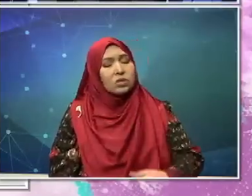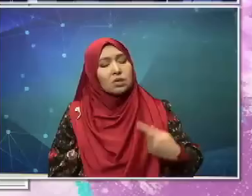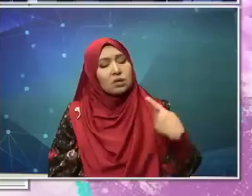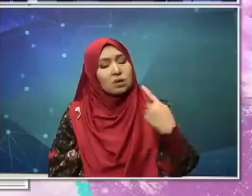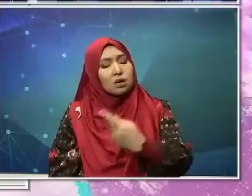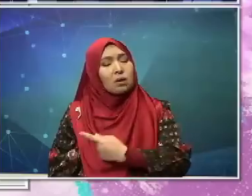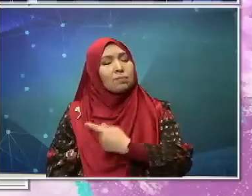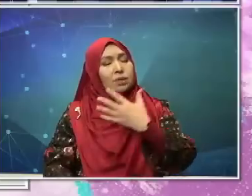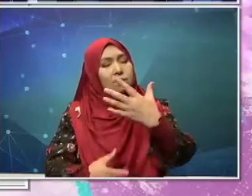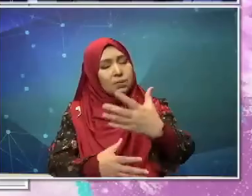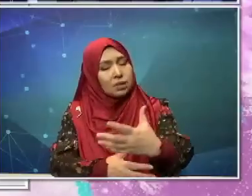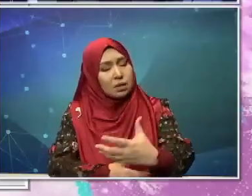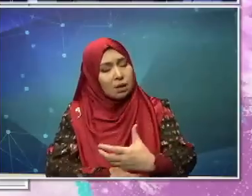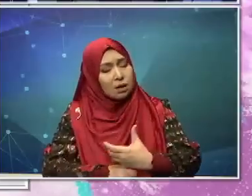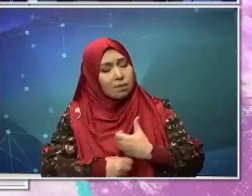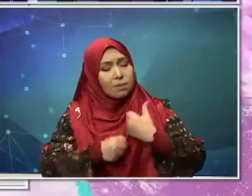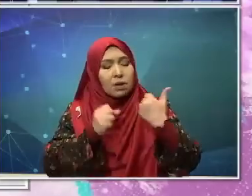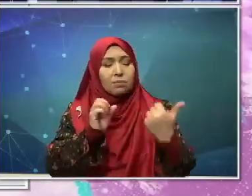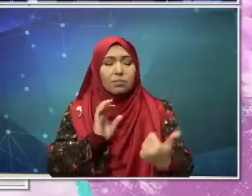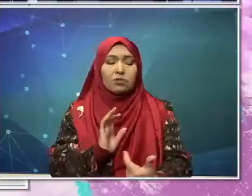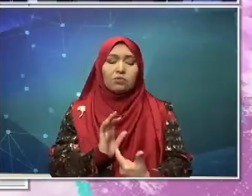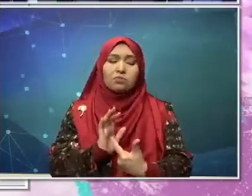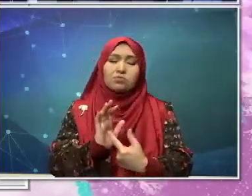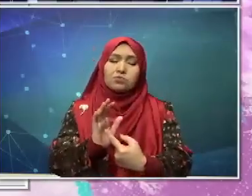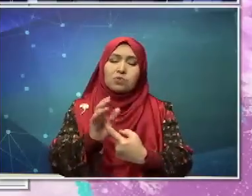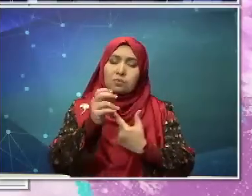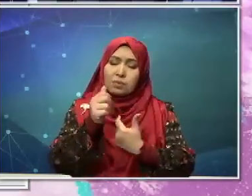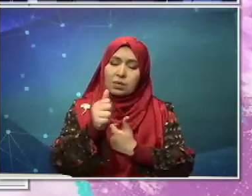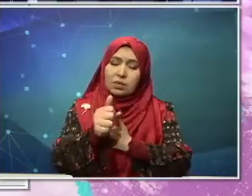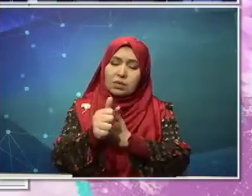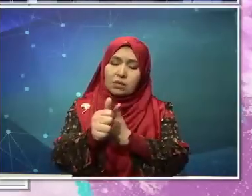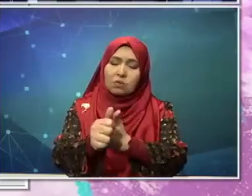like ashyim